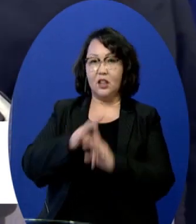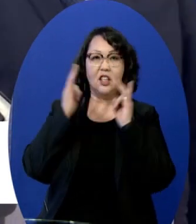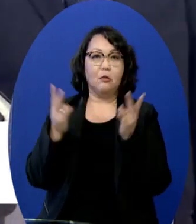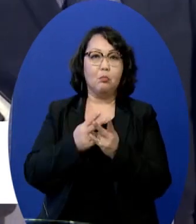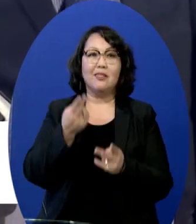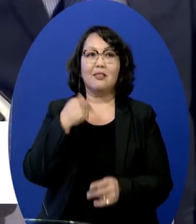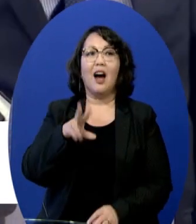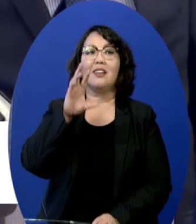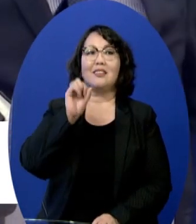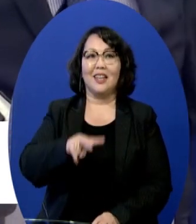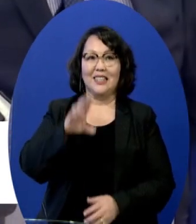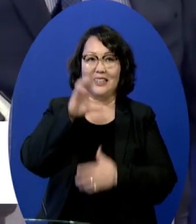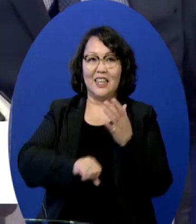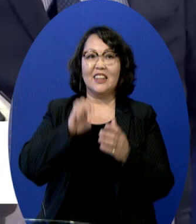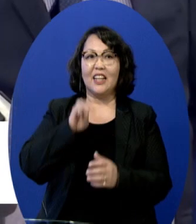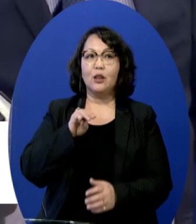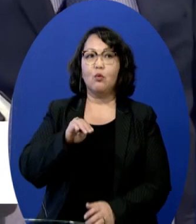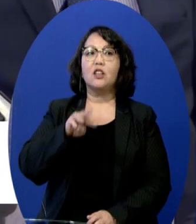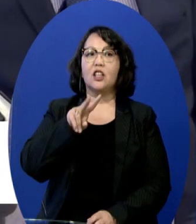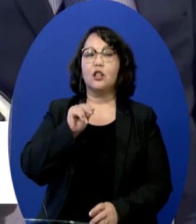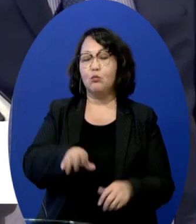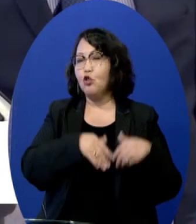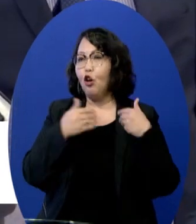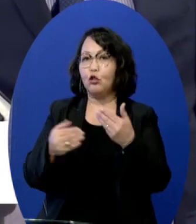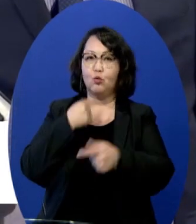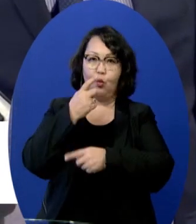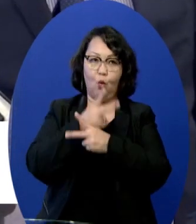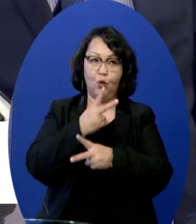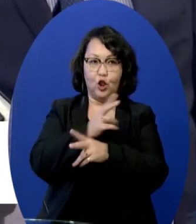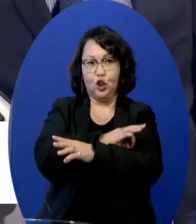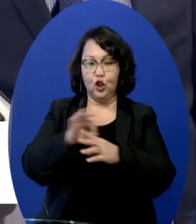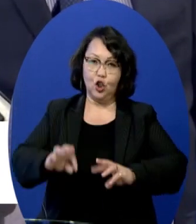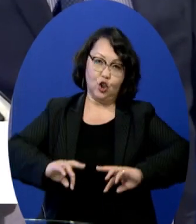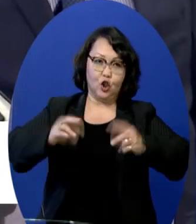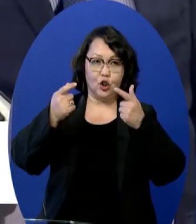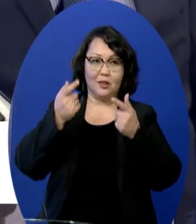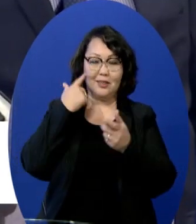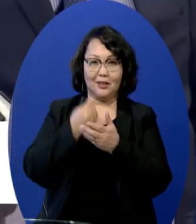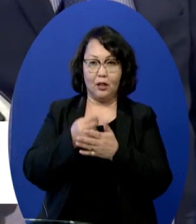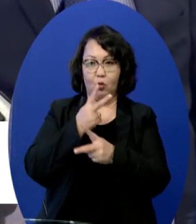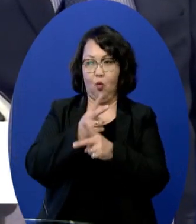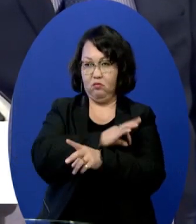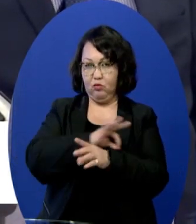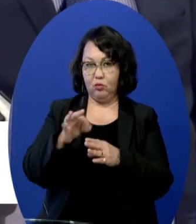сангаас тэтгэвэр тэтгэмж олох тухай хуулийн төсөлд өөрчлөлт оруулах хуулийн төслийг өргөн барьсан.